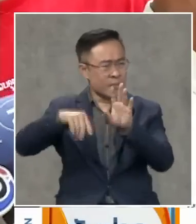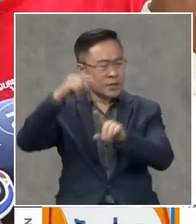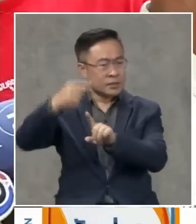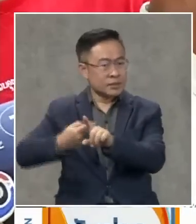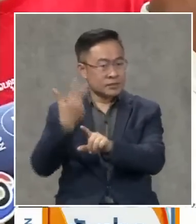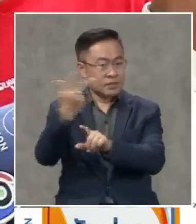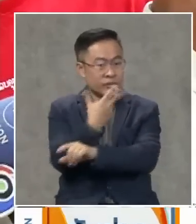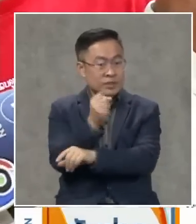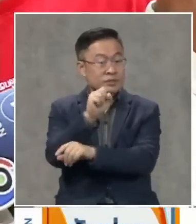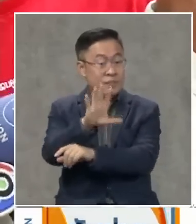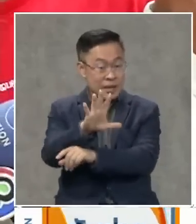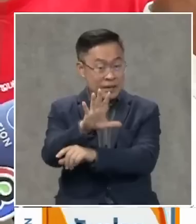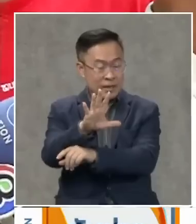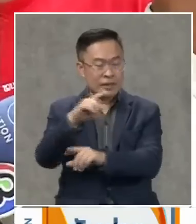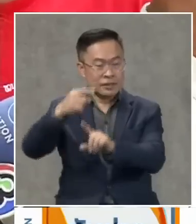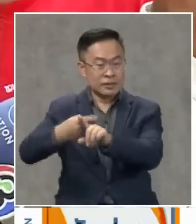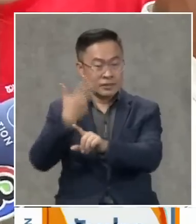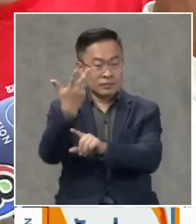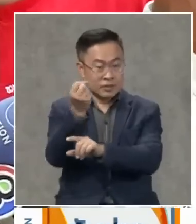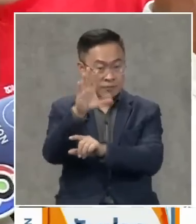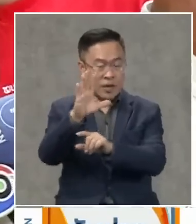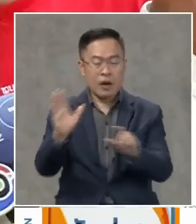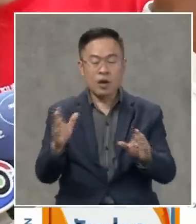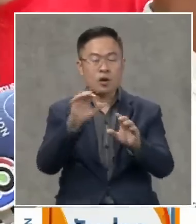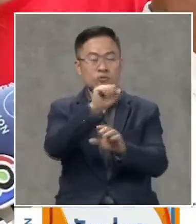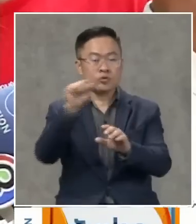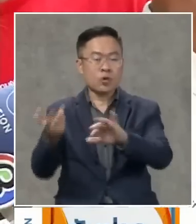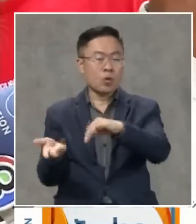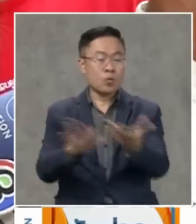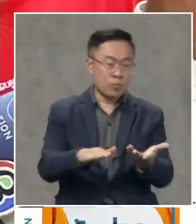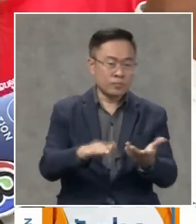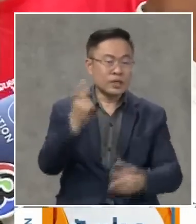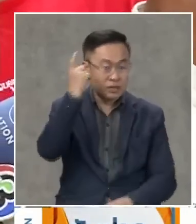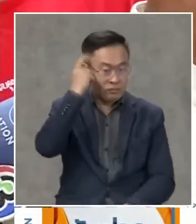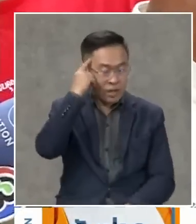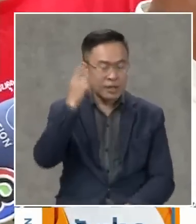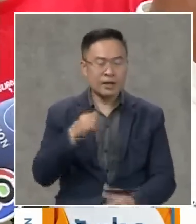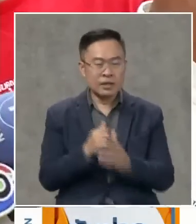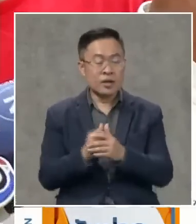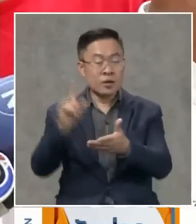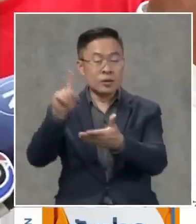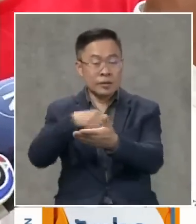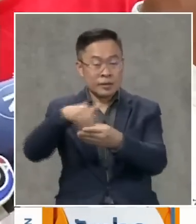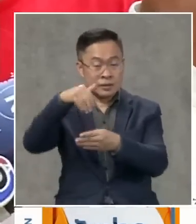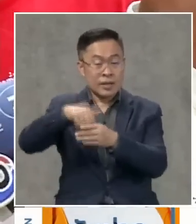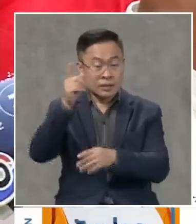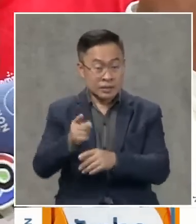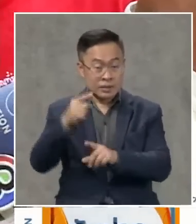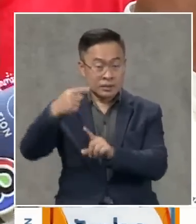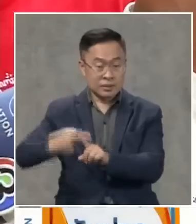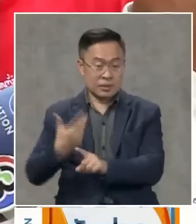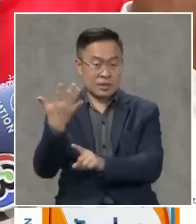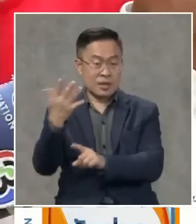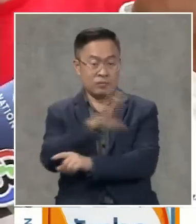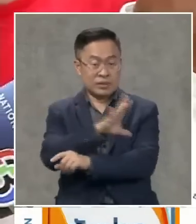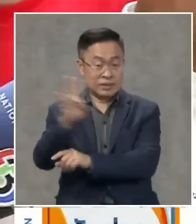ซึ่งก็จะพอดีกับกำหนดวันเลือกตั้ง7พฤษภาคม2566ซึ่งหลังจากการยุบสภาทางพรรคเพื่อไทยจะเดินหน้าหา